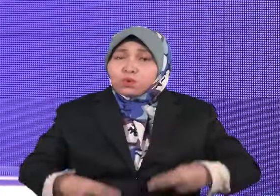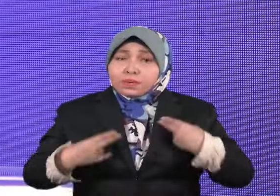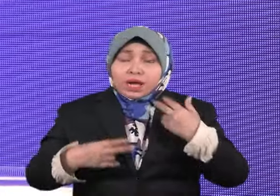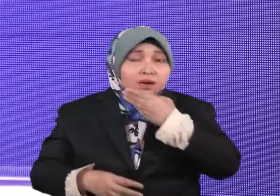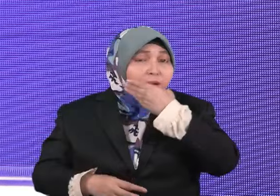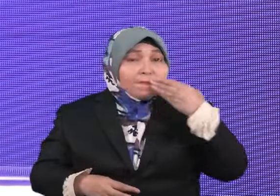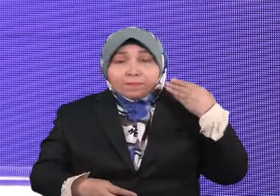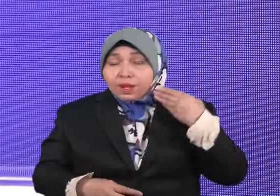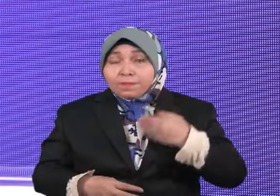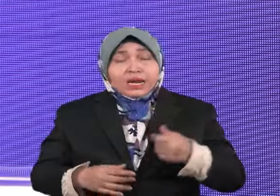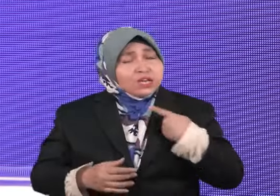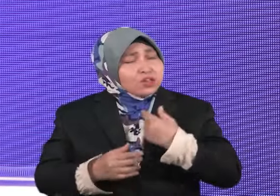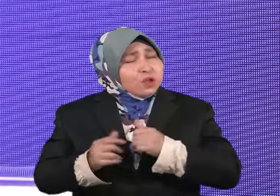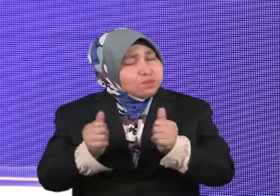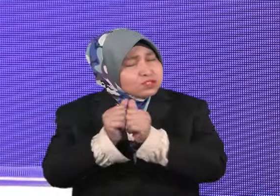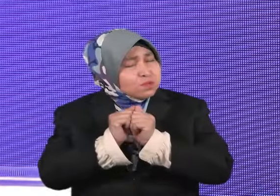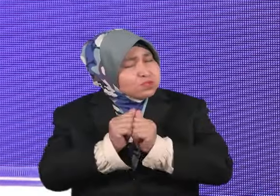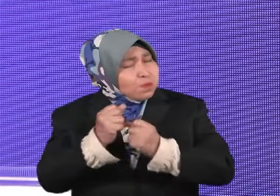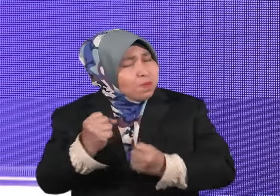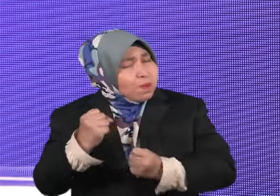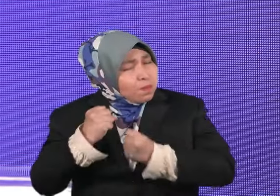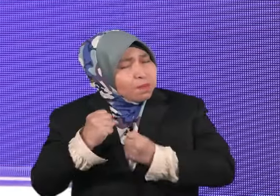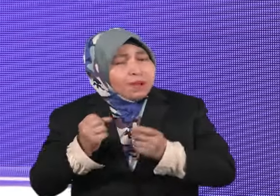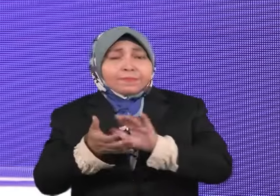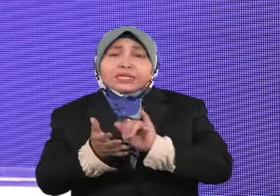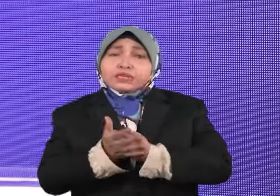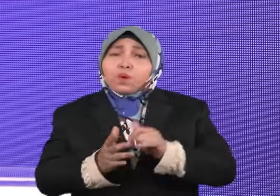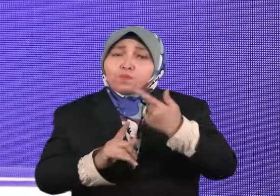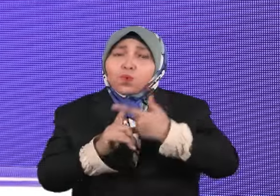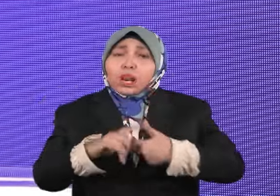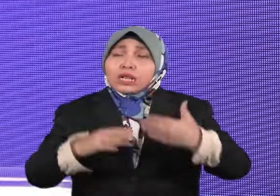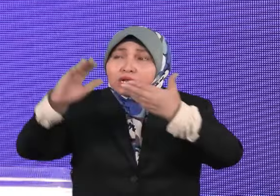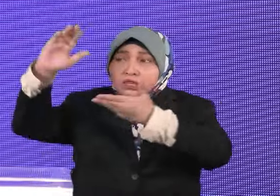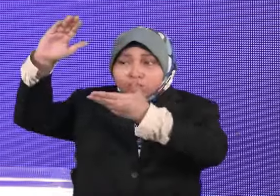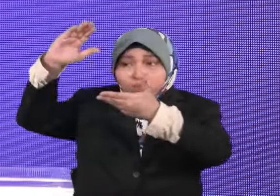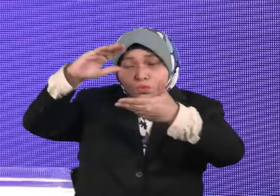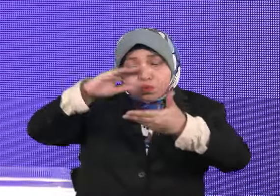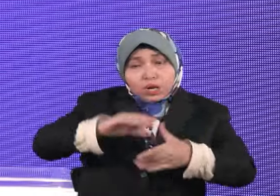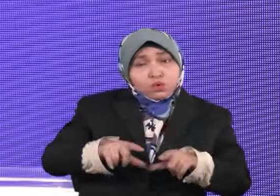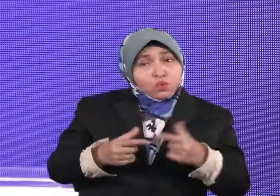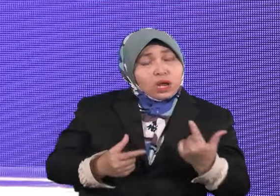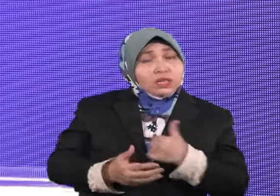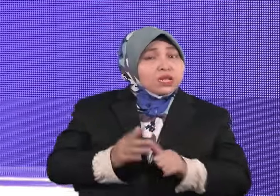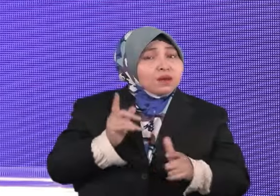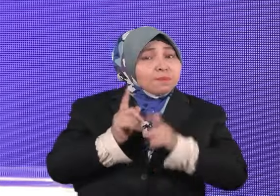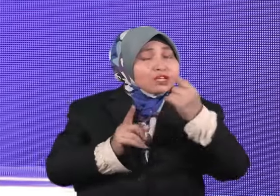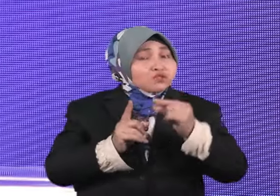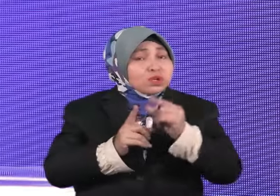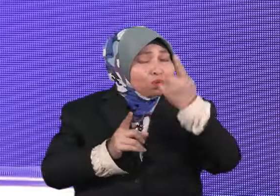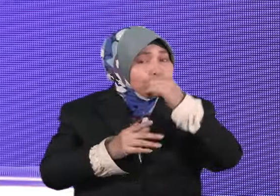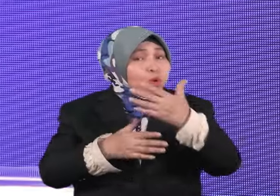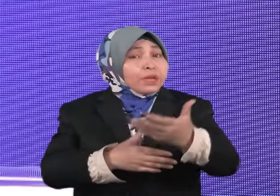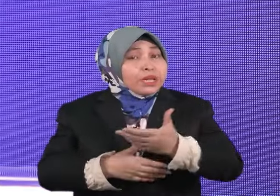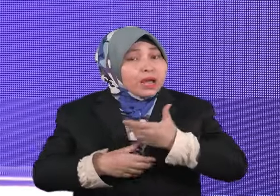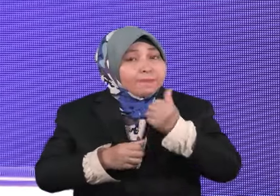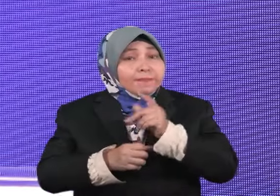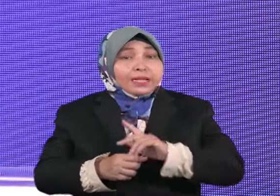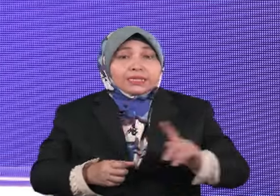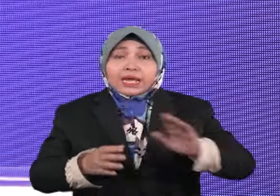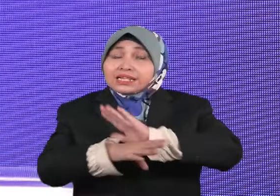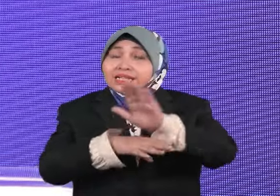sama-sama kita berazam pada bulan Ramadan itu sebagai bulan diturunkan Al-Quran dan password untuk mendapatkan